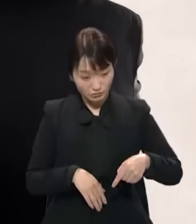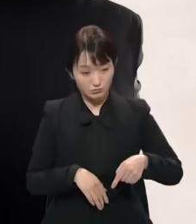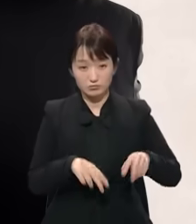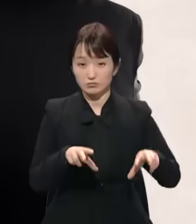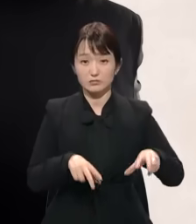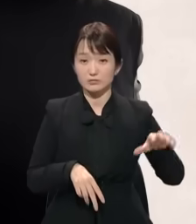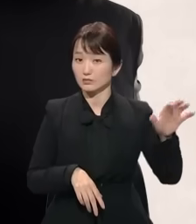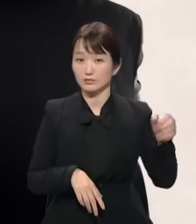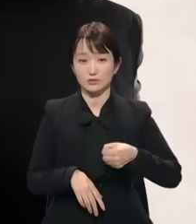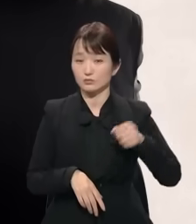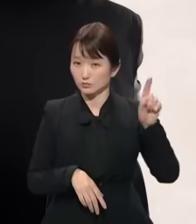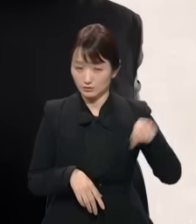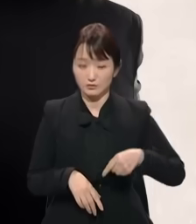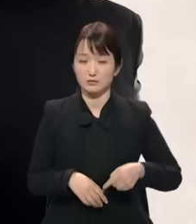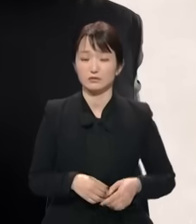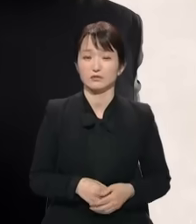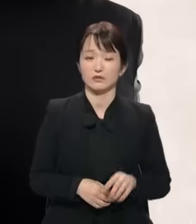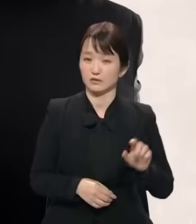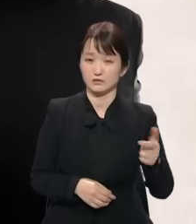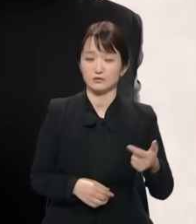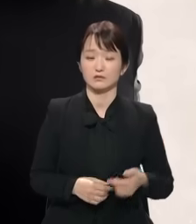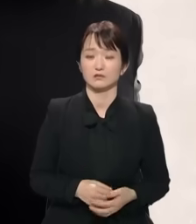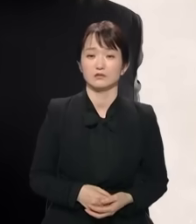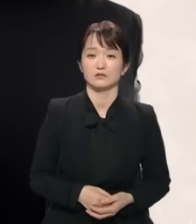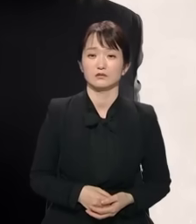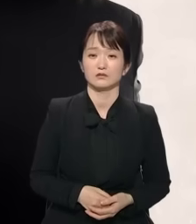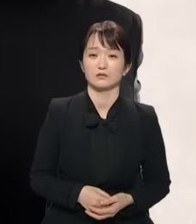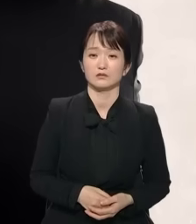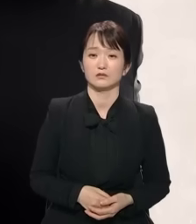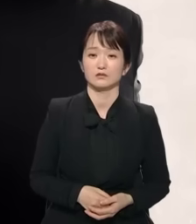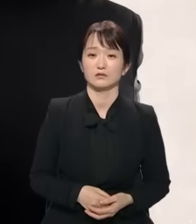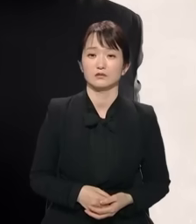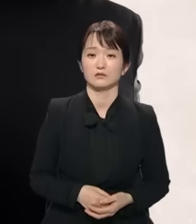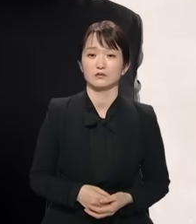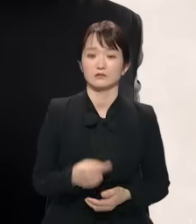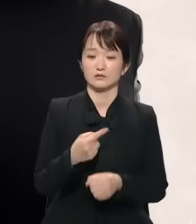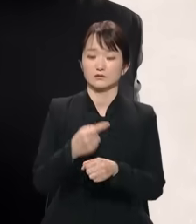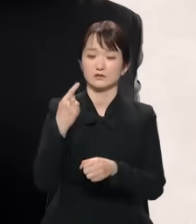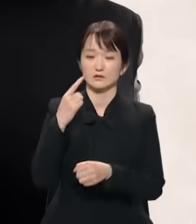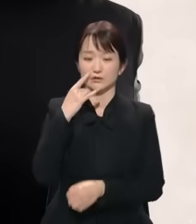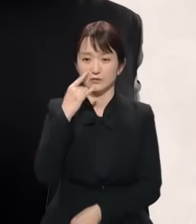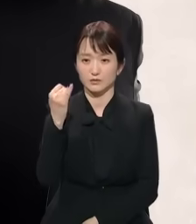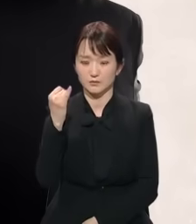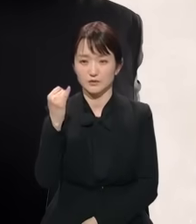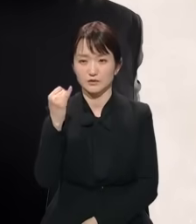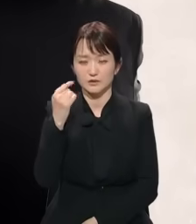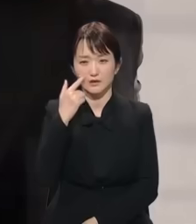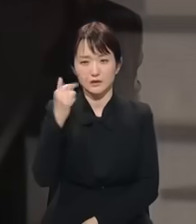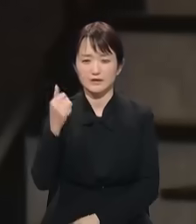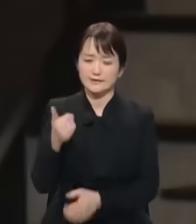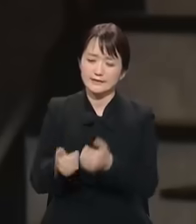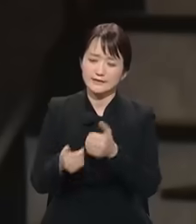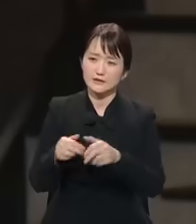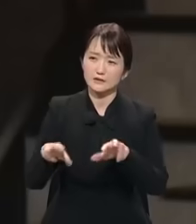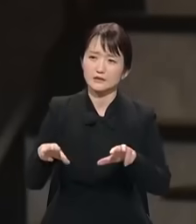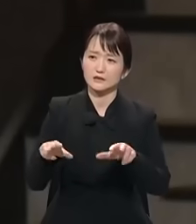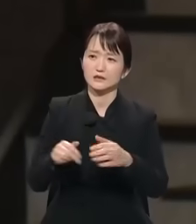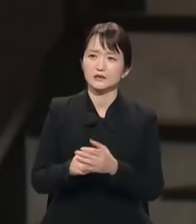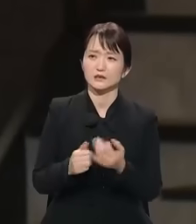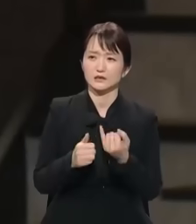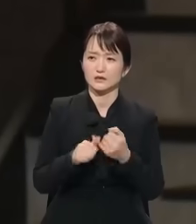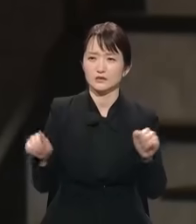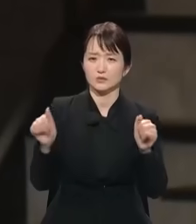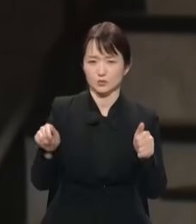안 가져왔다는 거예요. 근데 제보자에 따르면 지난해 어머니하고 아버지가 갈등이 있어서 지금 이혼 소송